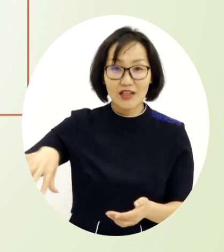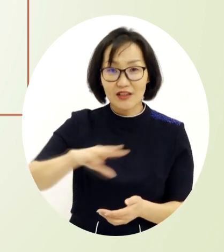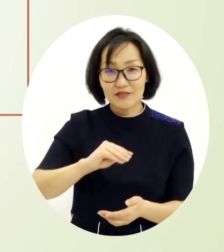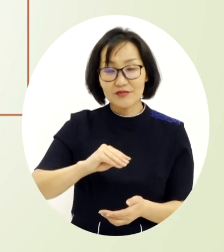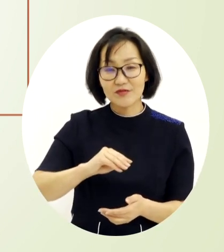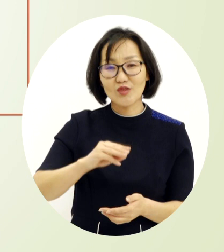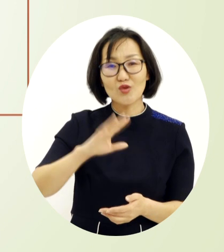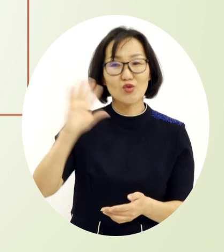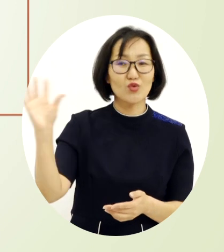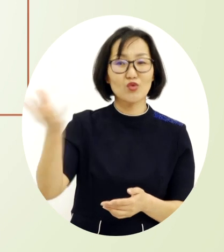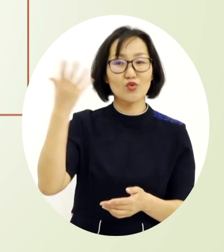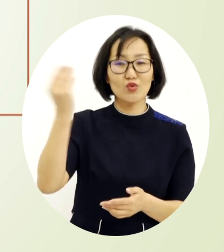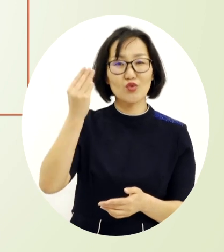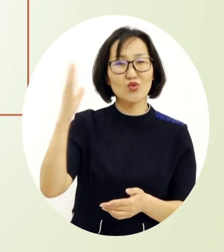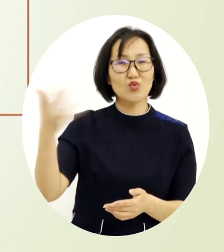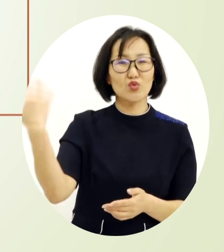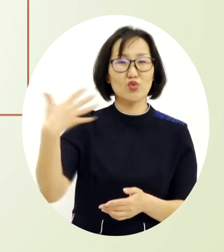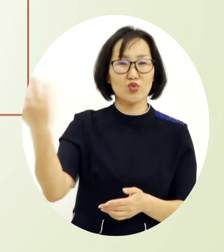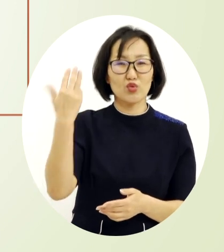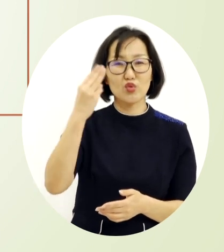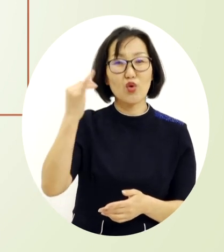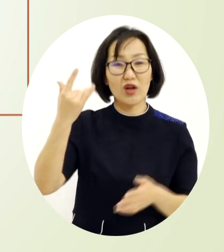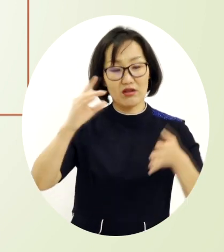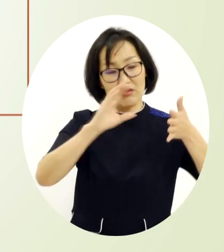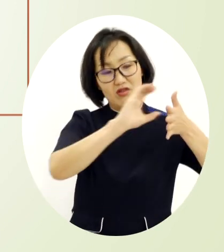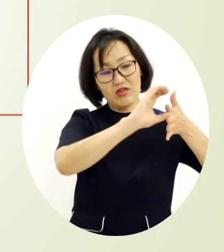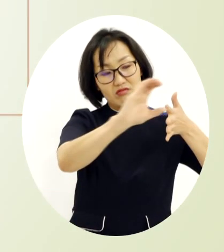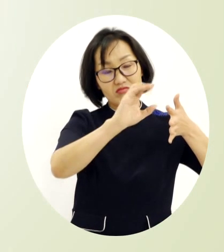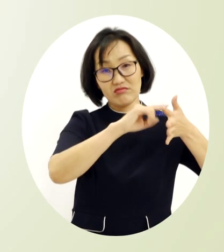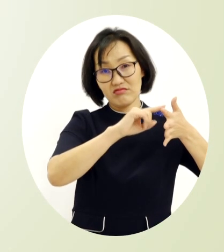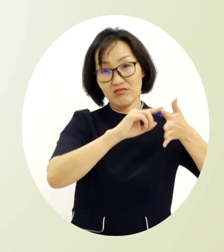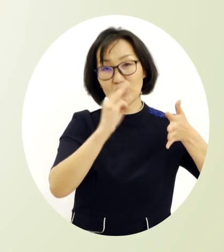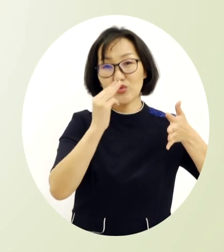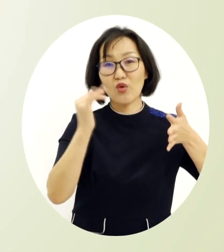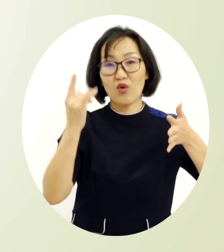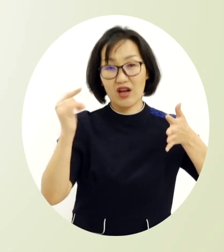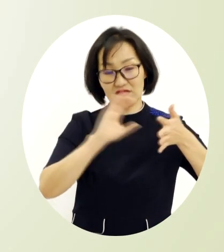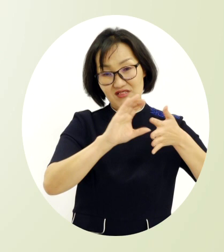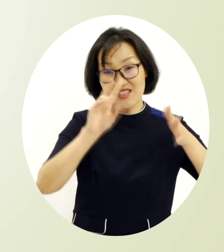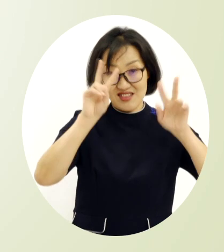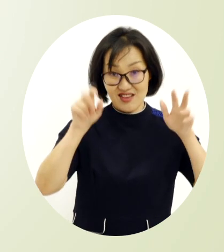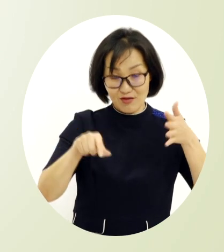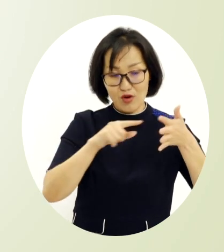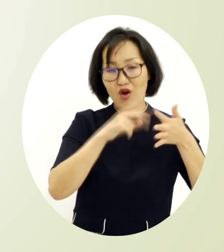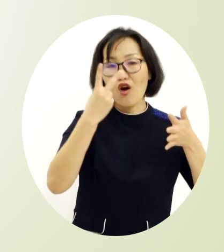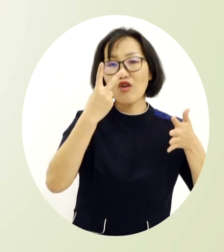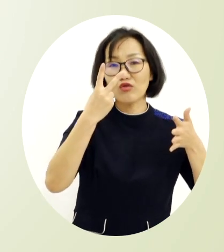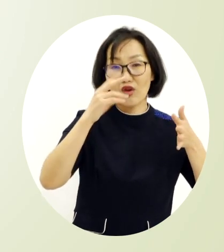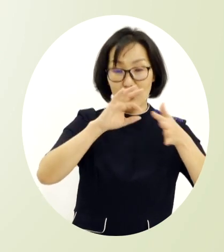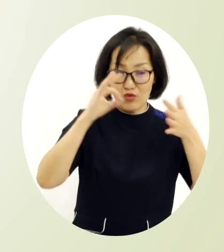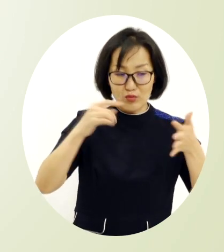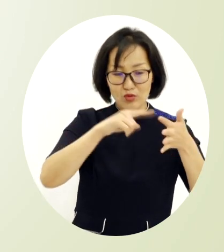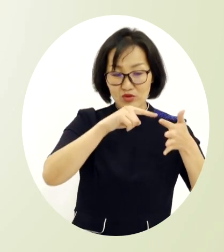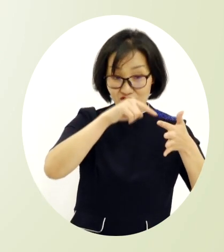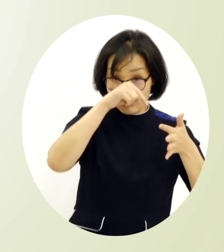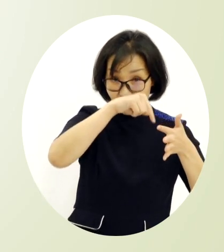шуурга өгүүлгийн 2 дугаар хэсэг буюу гэртэ гэсэн хэсгийг хамтдаа уншицгаая. Гэртэ.